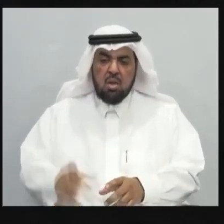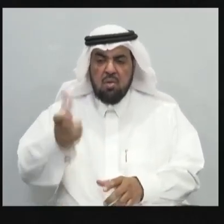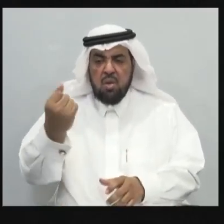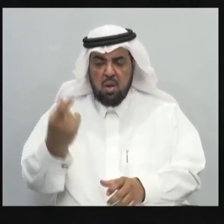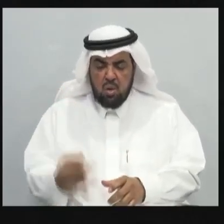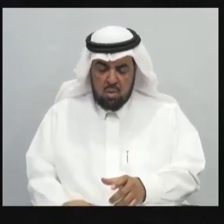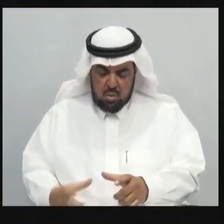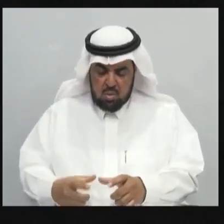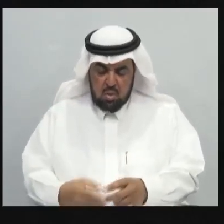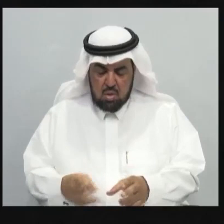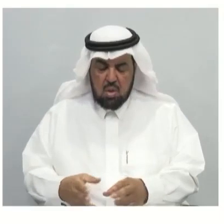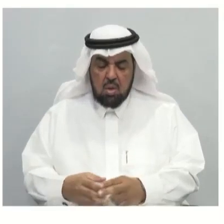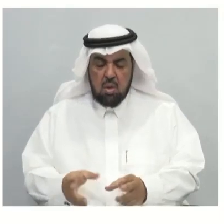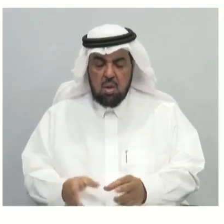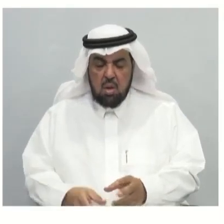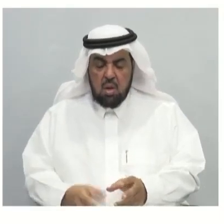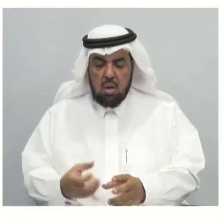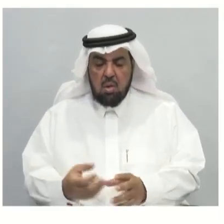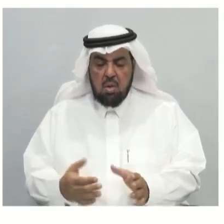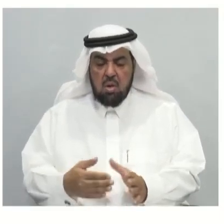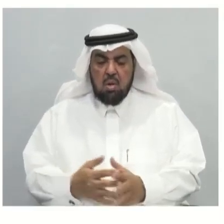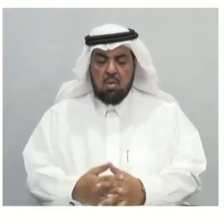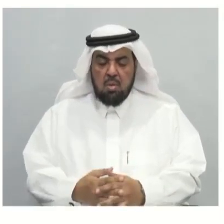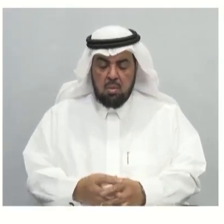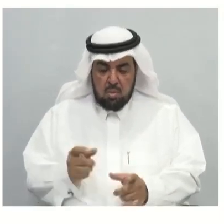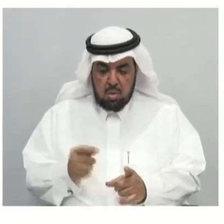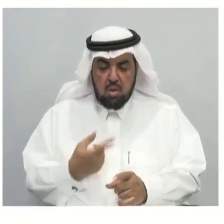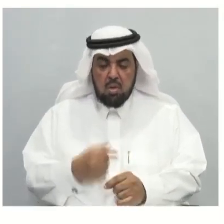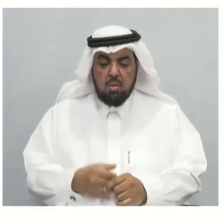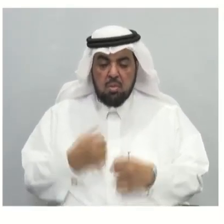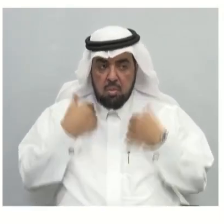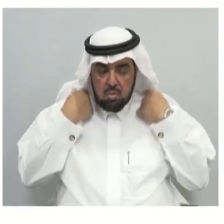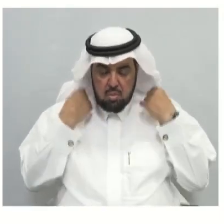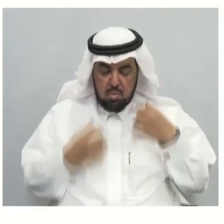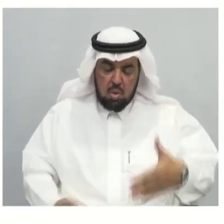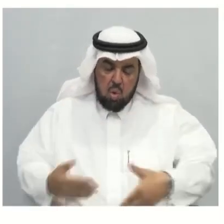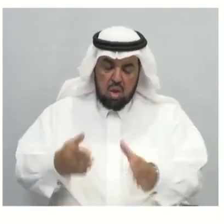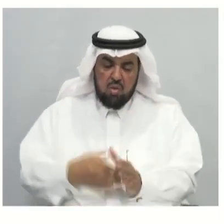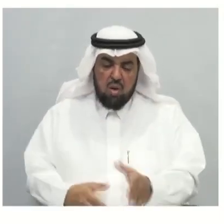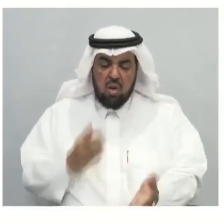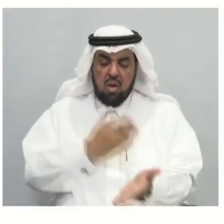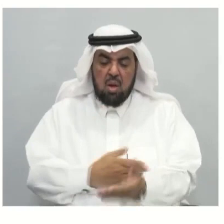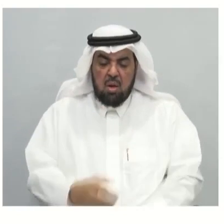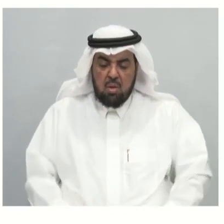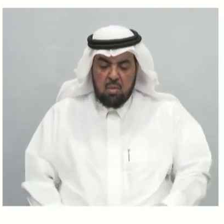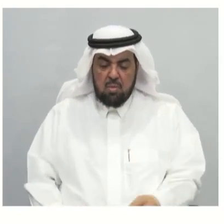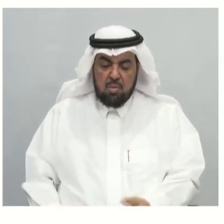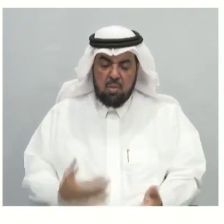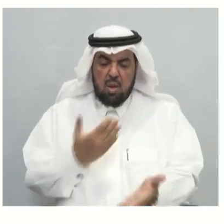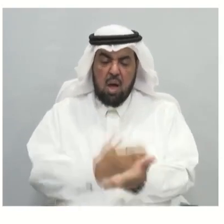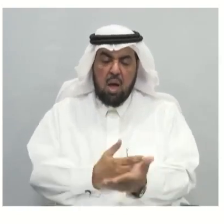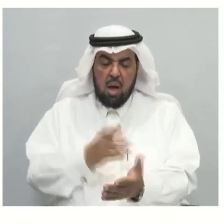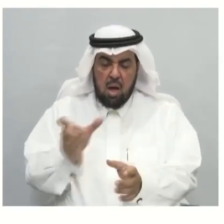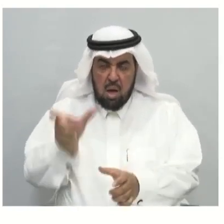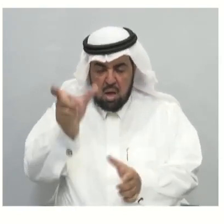دليل للوصول مباشره الى الهدف المرد هنالك مكونات اضافيه للتقارير مثل قائمه